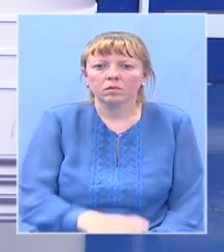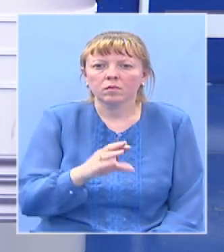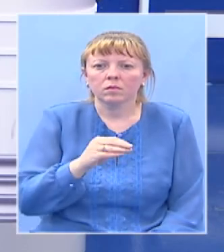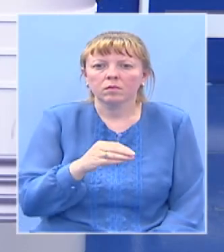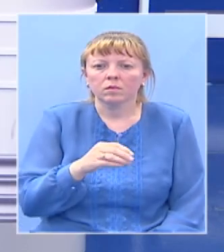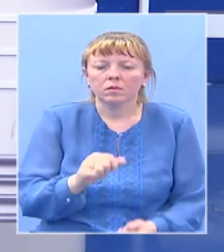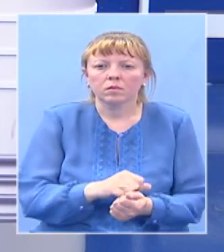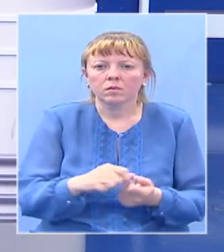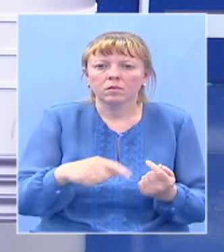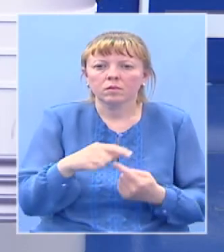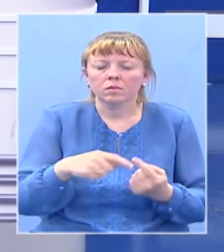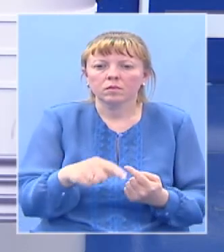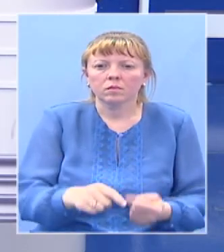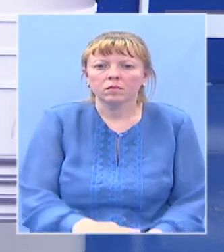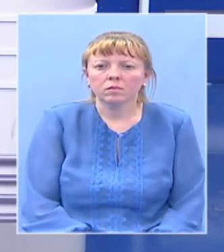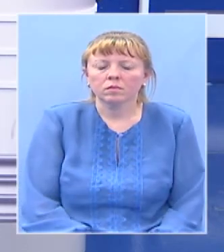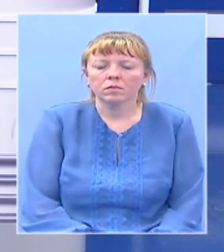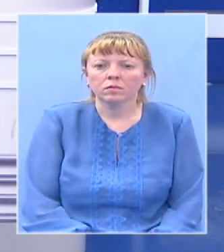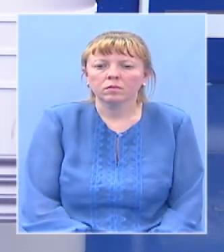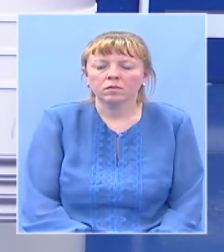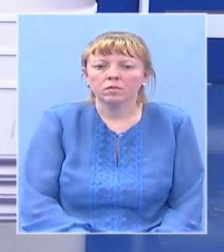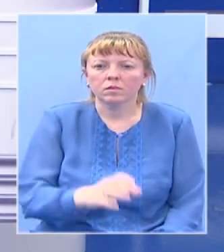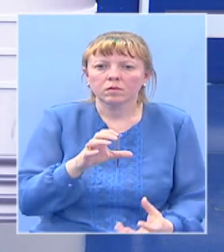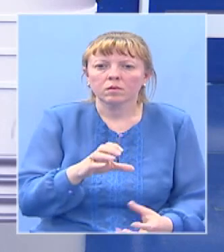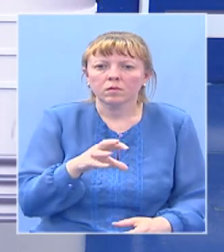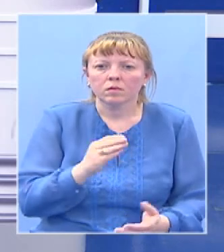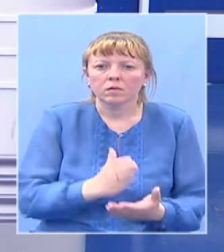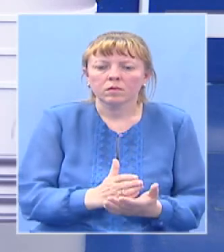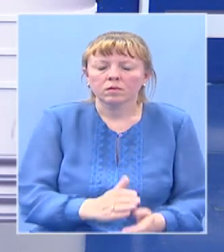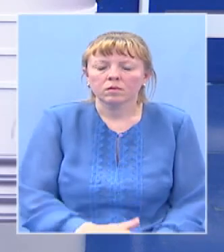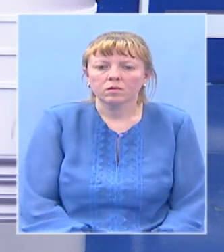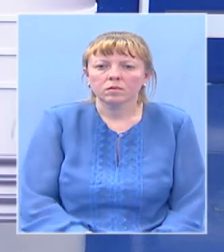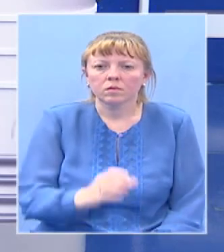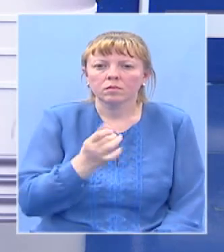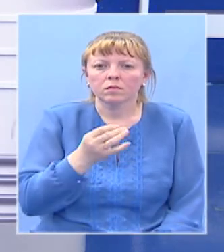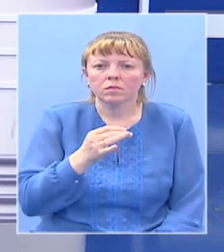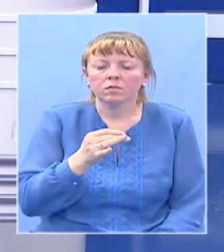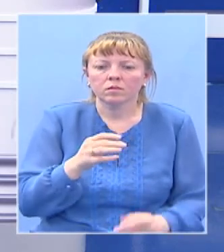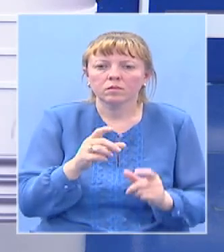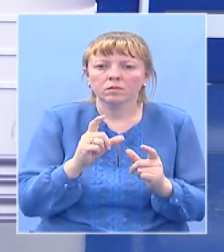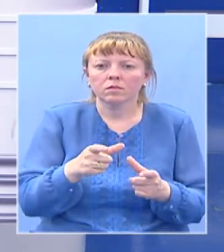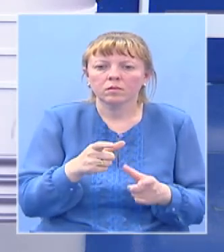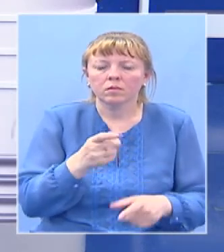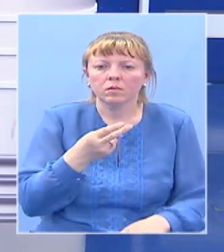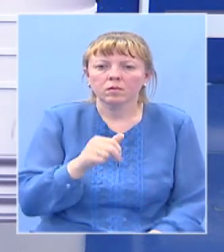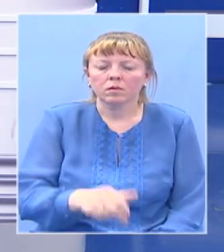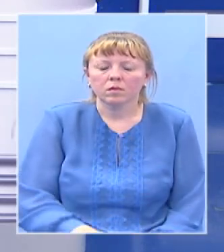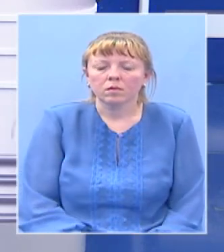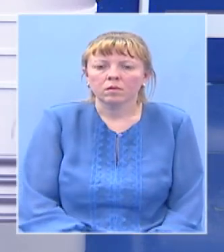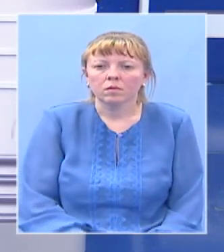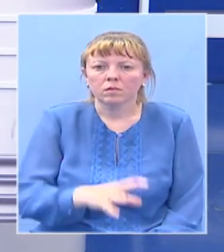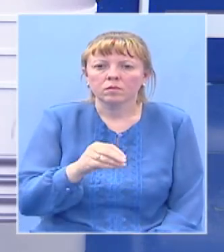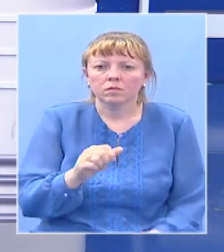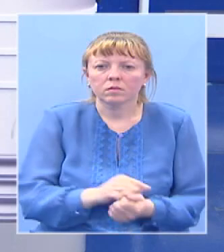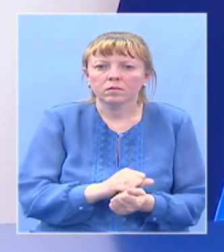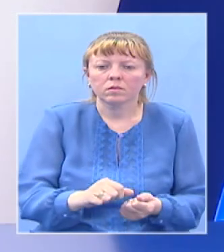документооборот который сфери транспорта именно это путевые листы товаро транспортные накладные все Все остальные